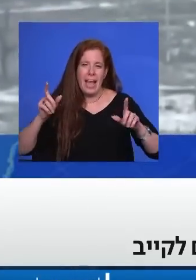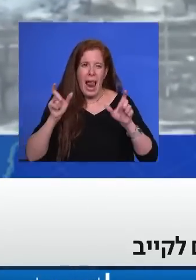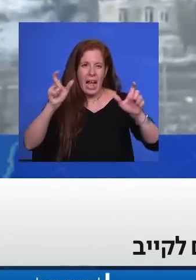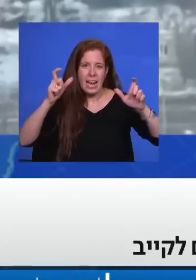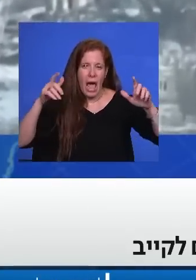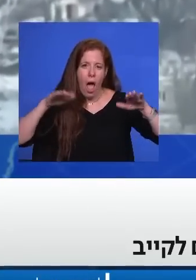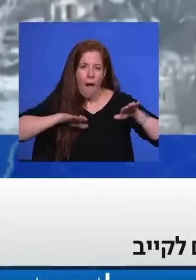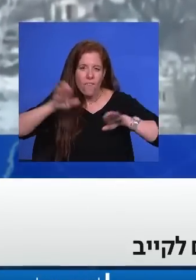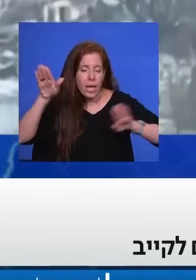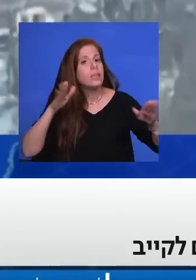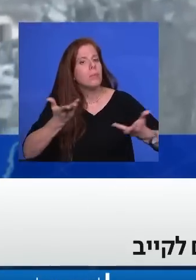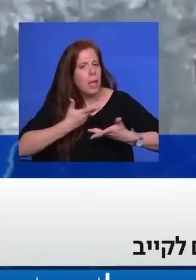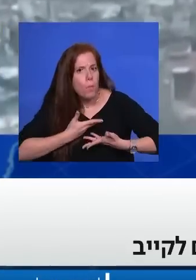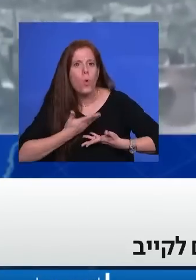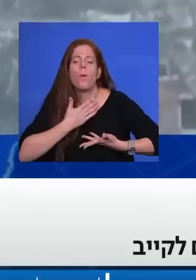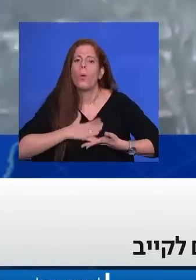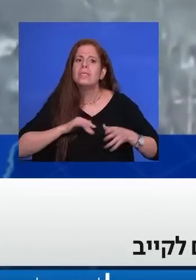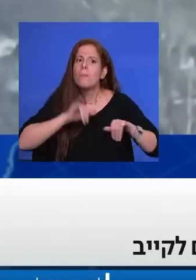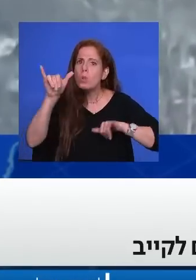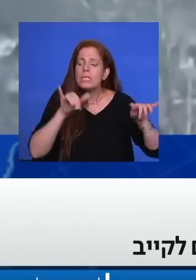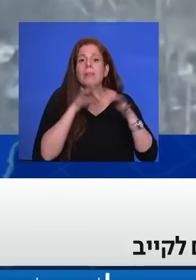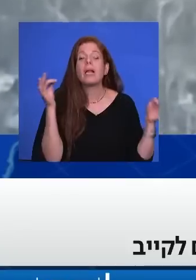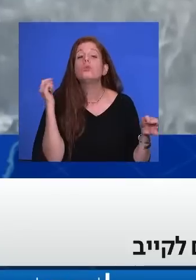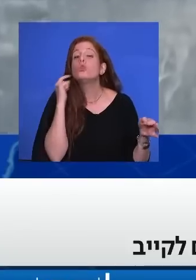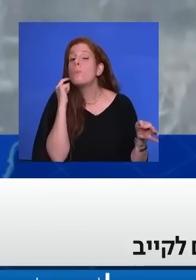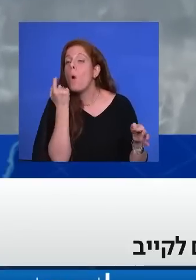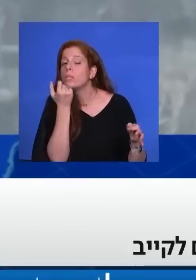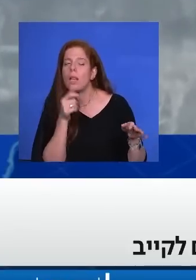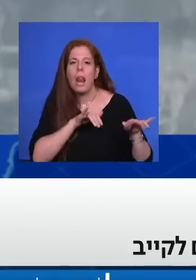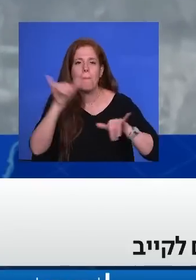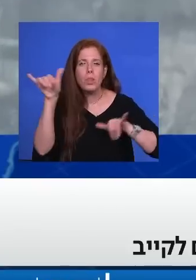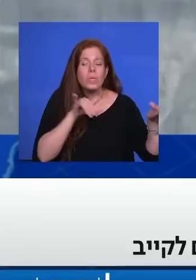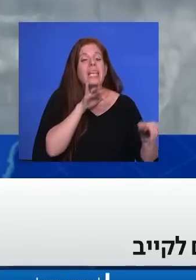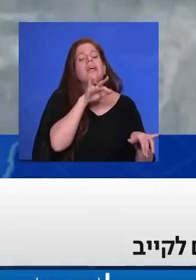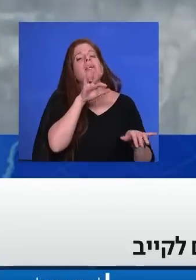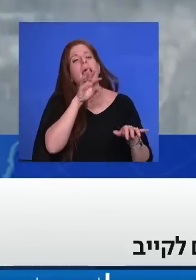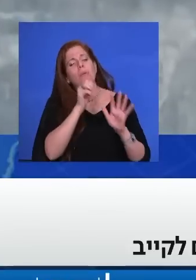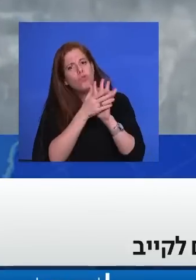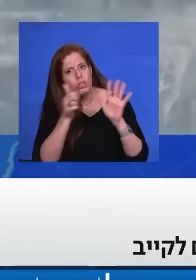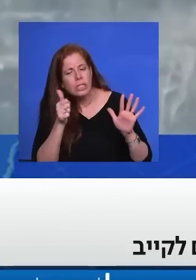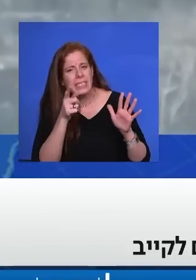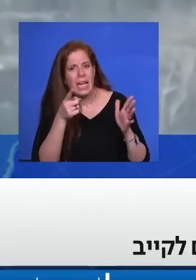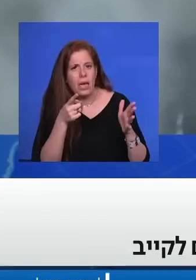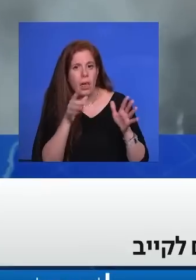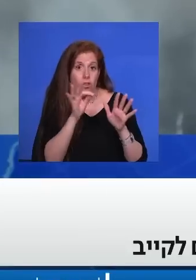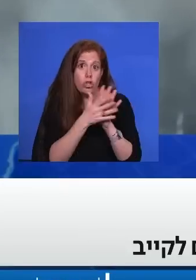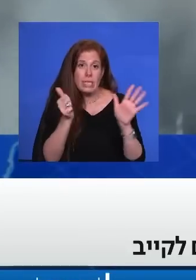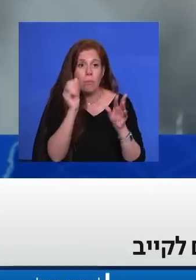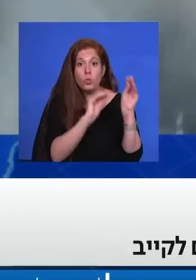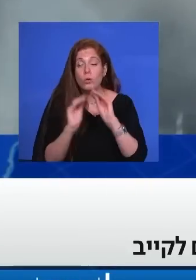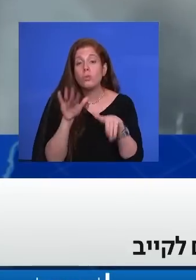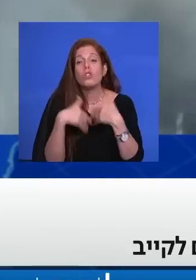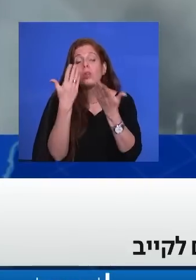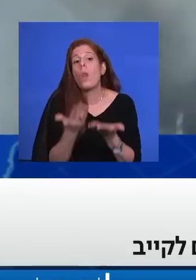מקבלים טנקים, הם רצו מטוסים, מתחילים לשמוע על מטוסים, על מטוסי F-16 במשומשים שימסרו להם,